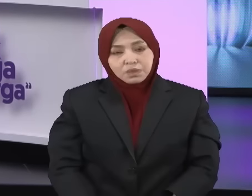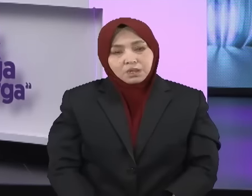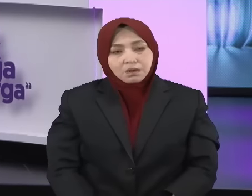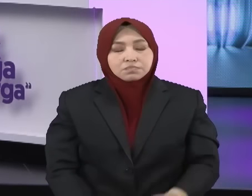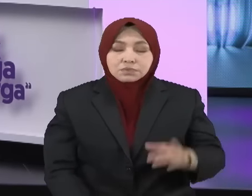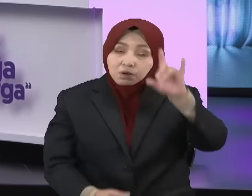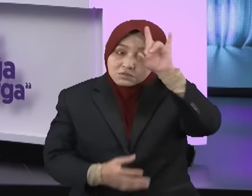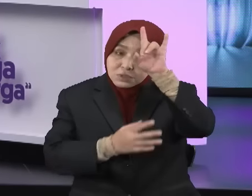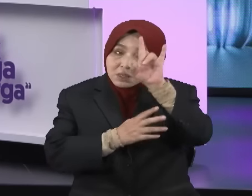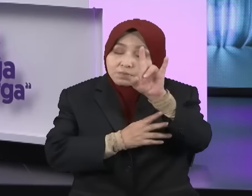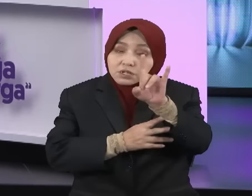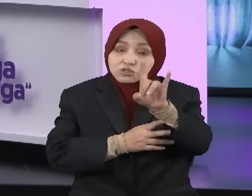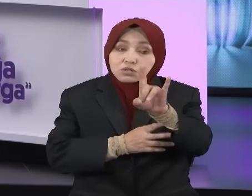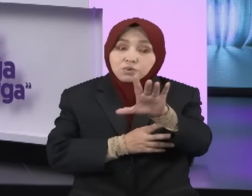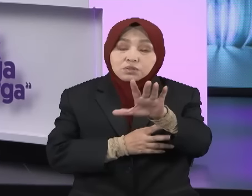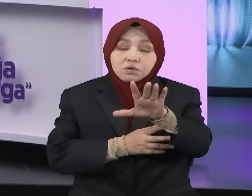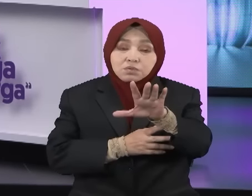A'udzubillah minasyaitan.